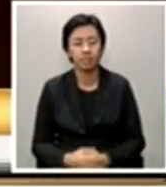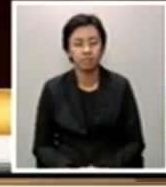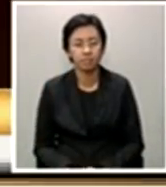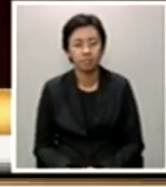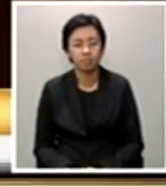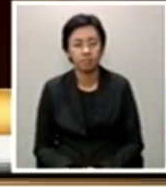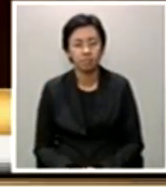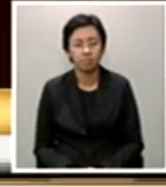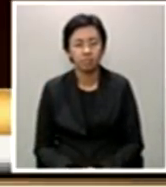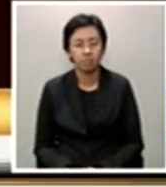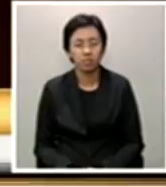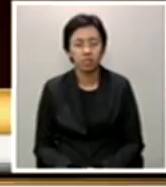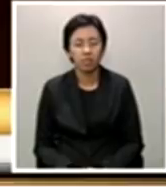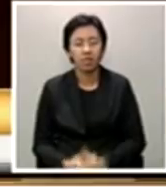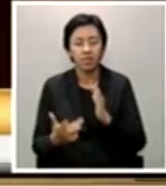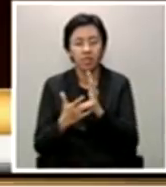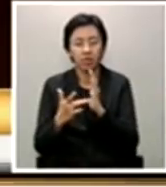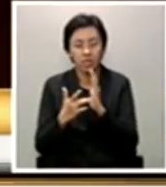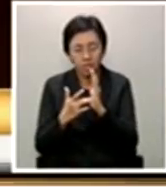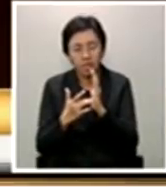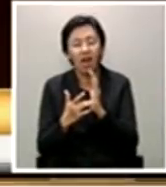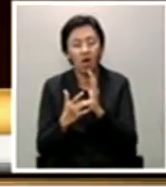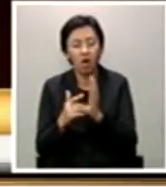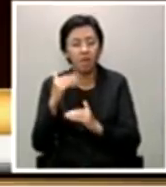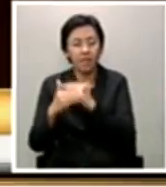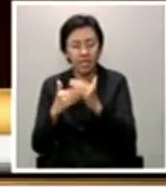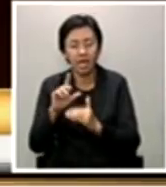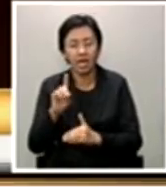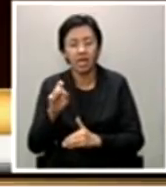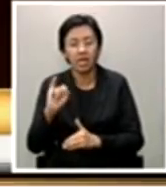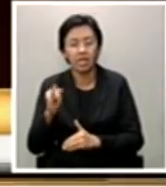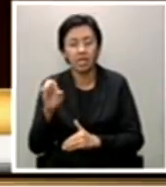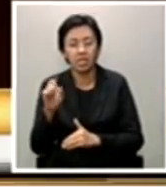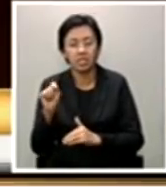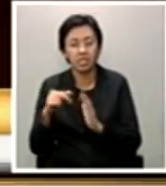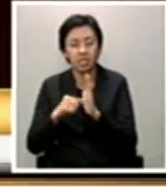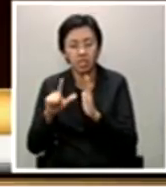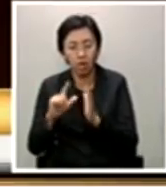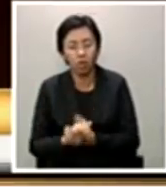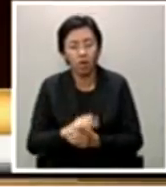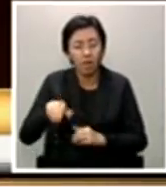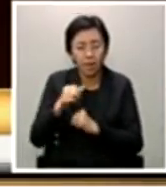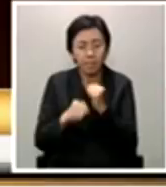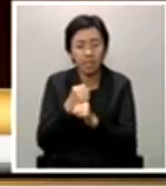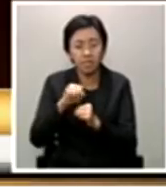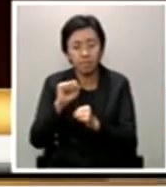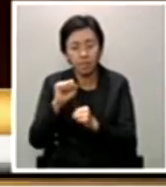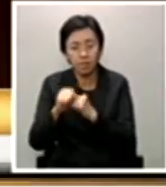การก้าวไปสู่ดิจิทัลผ่านมา 10-20 ปีท่านเคยได้ยินคำว่าดิจิทัลไ